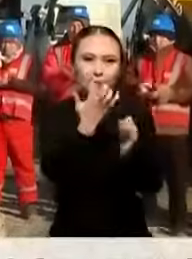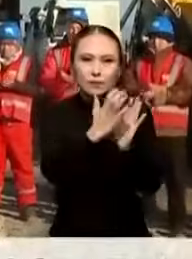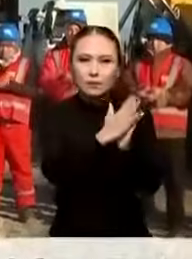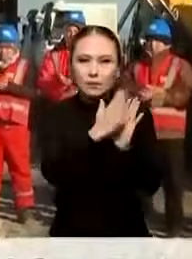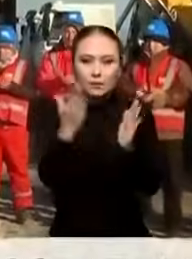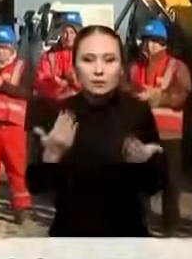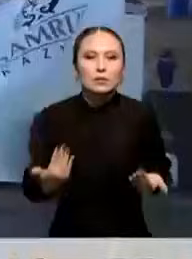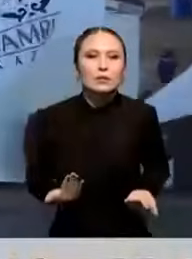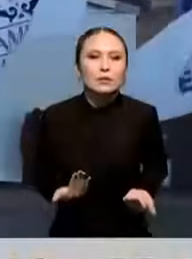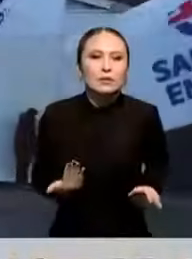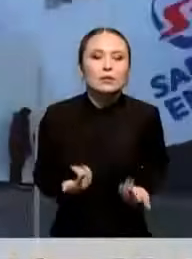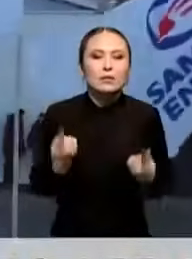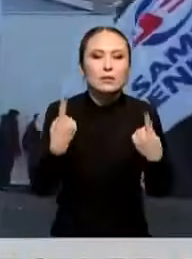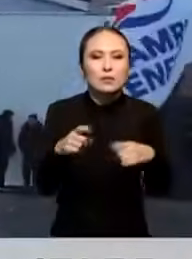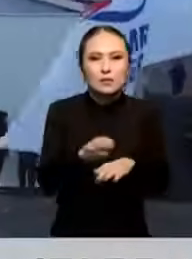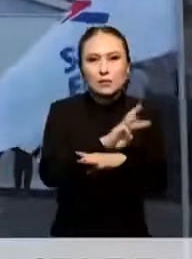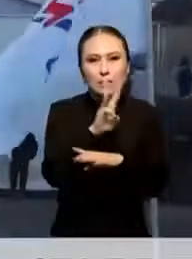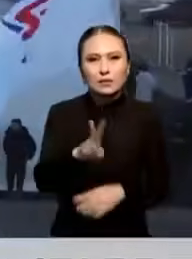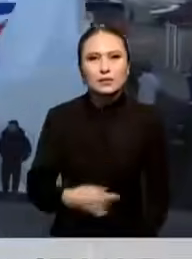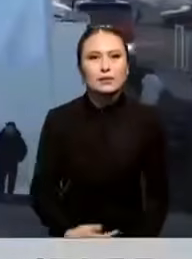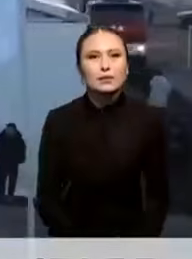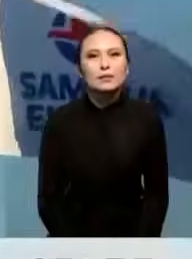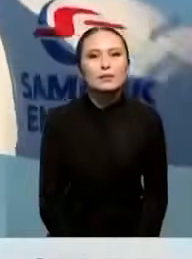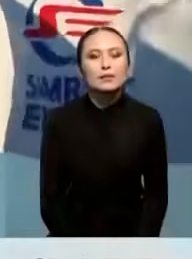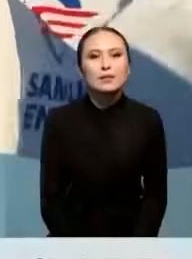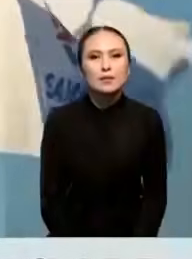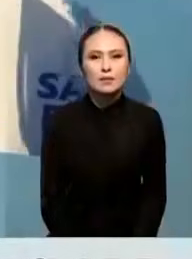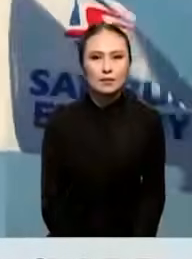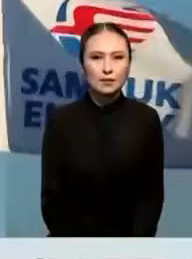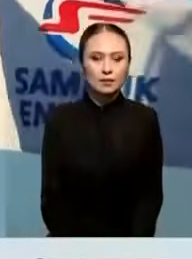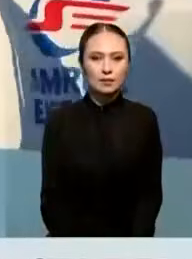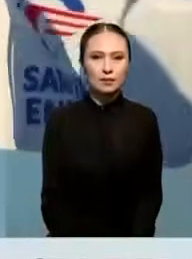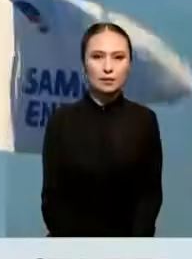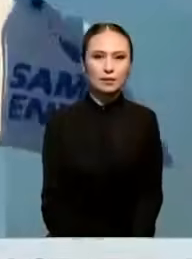тұрғын жұмыспен қамтылады. Жандос Жұмабек, Ерболат Әбіш, Қуаныш Абуов, 24 KZ, Түркістан облысы.